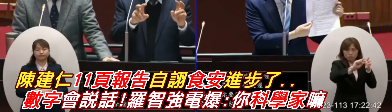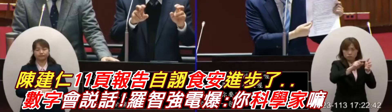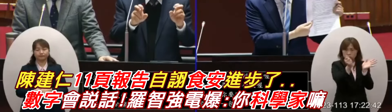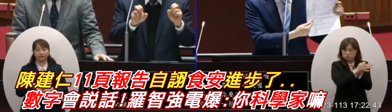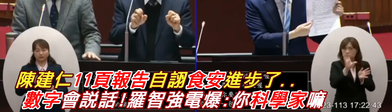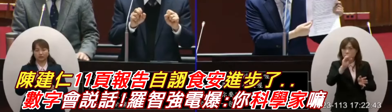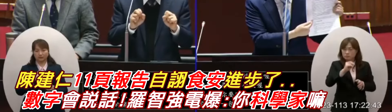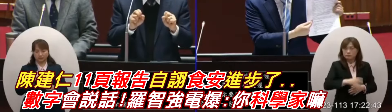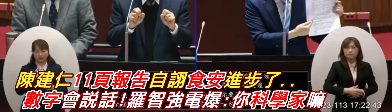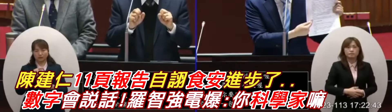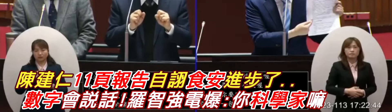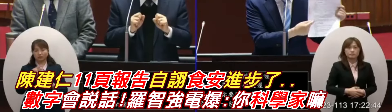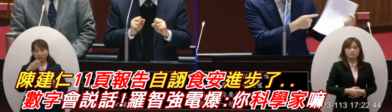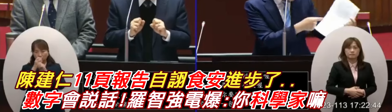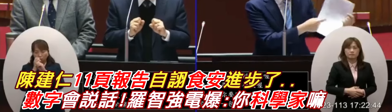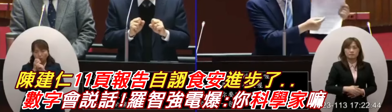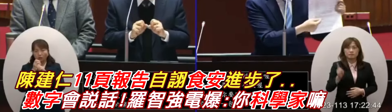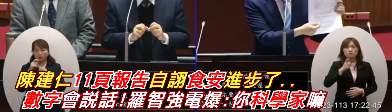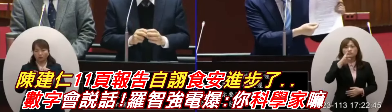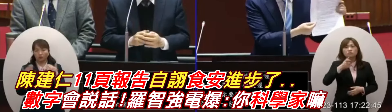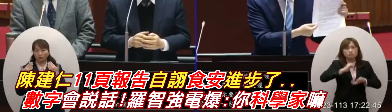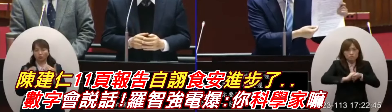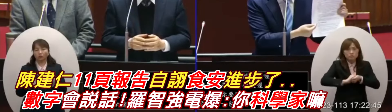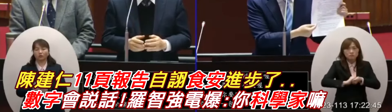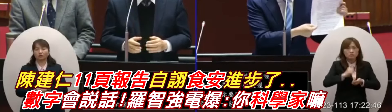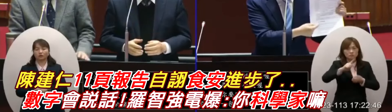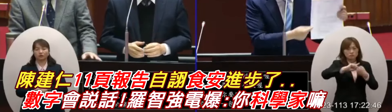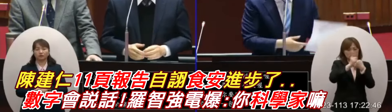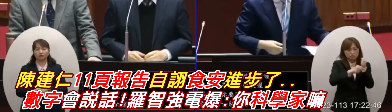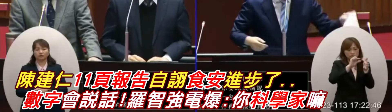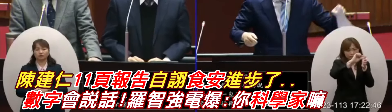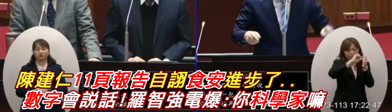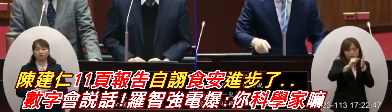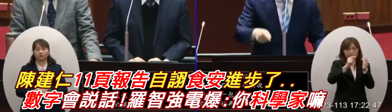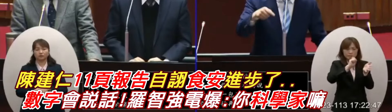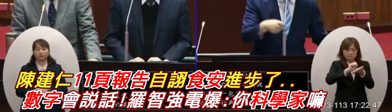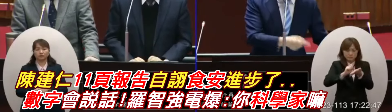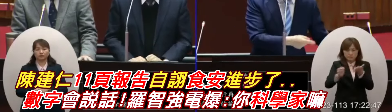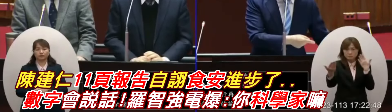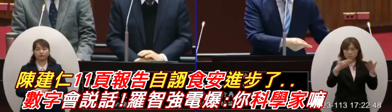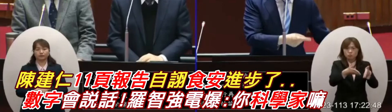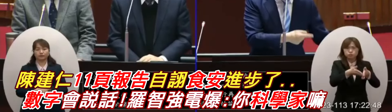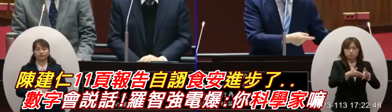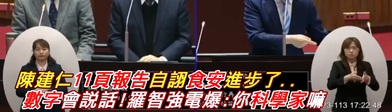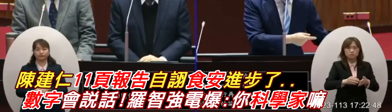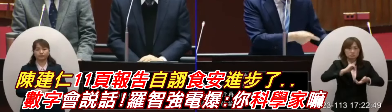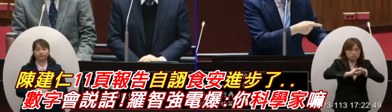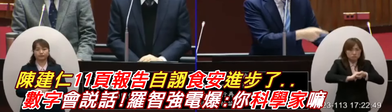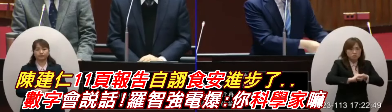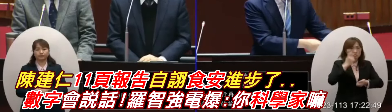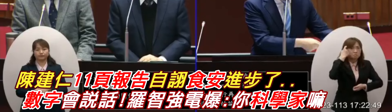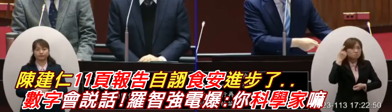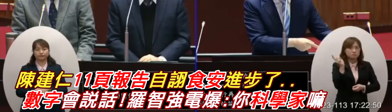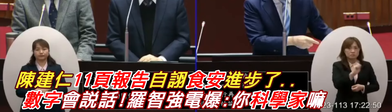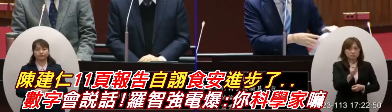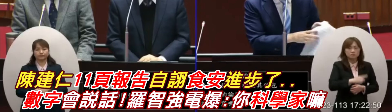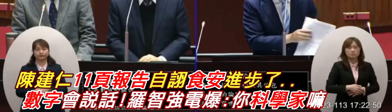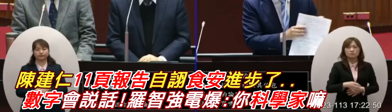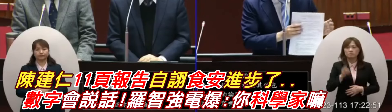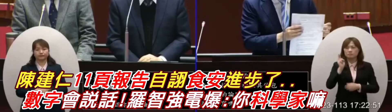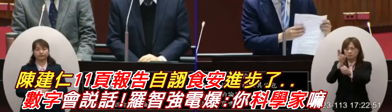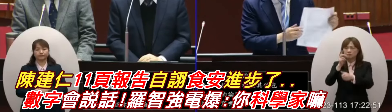确认你的检验是 什么叫确认？你把法律条文写清楚，确认两个字，确认就是征叫台中